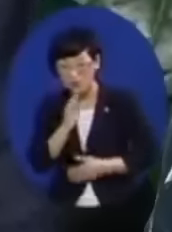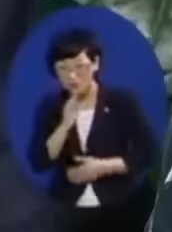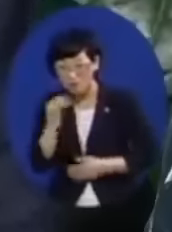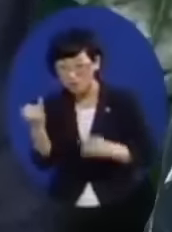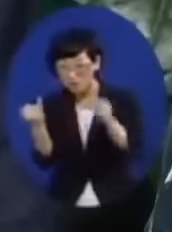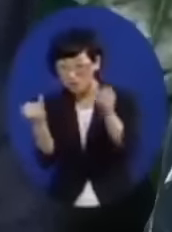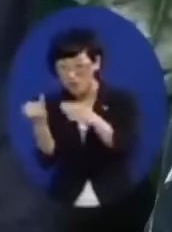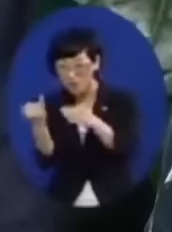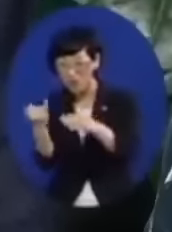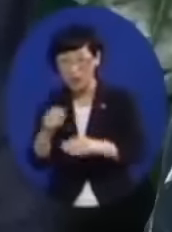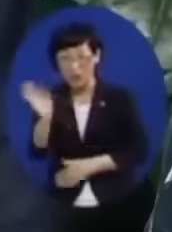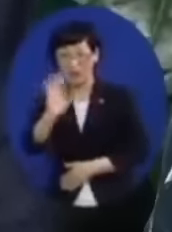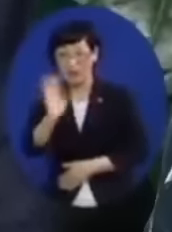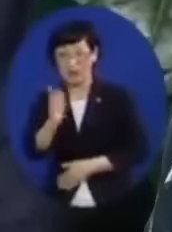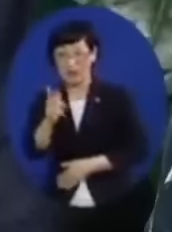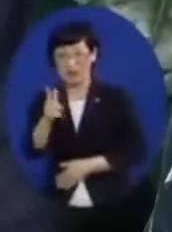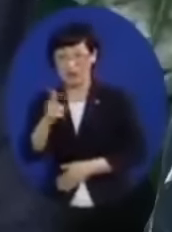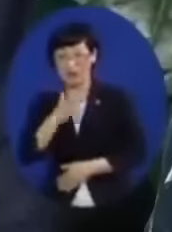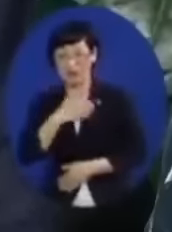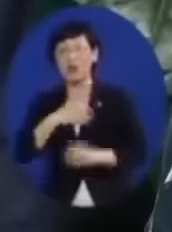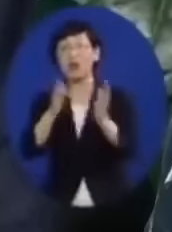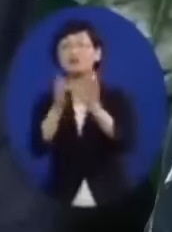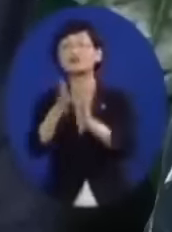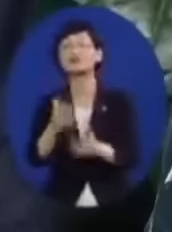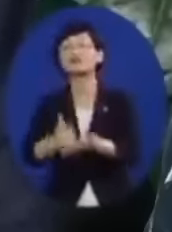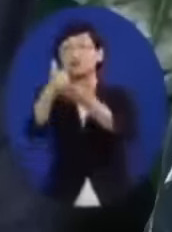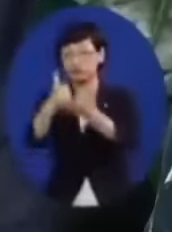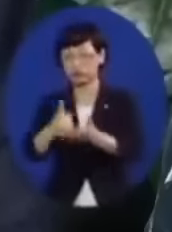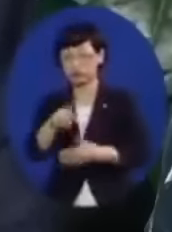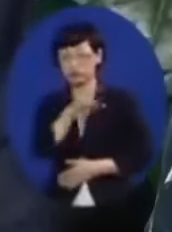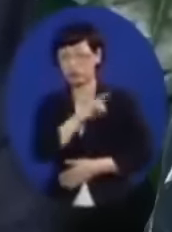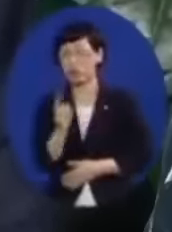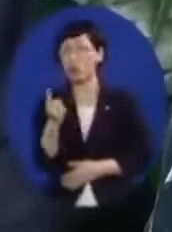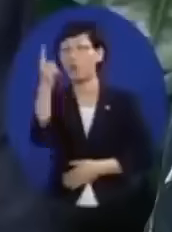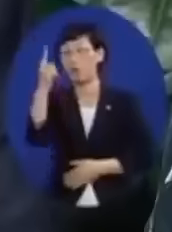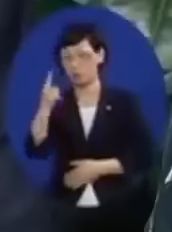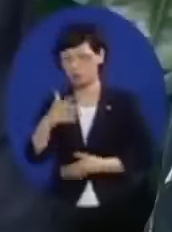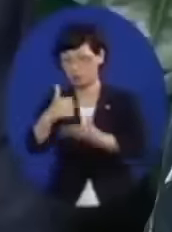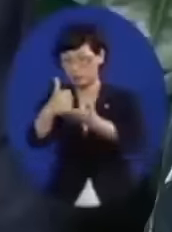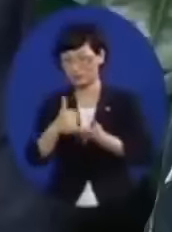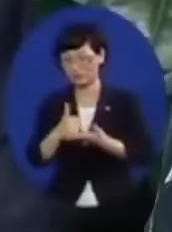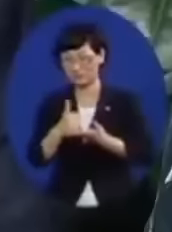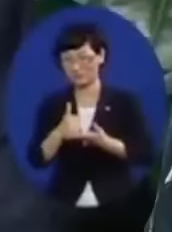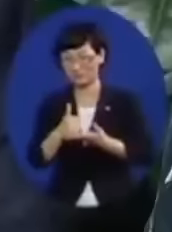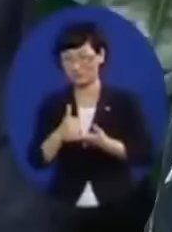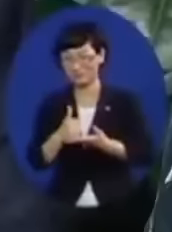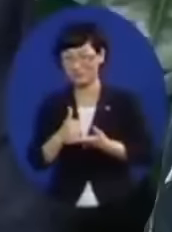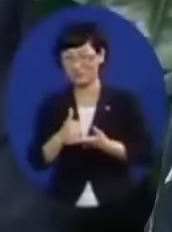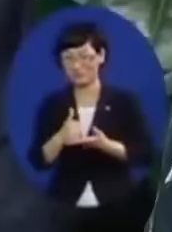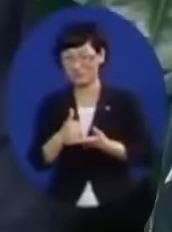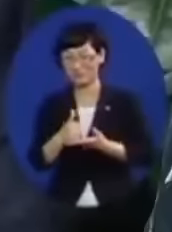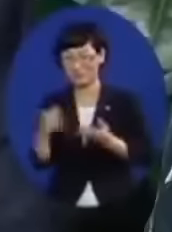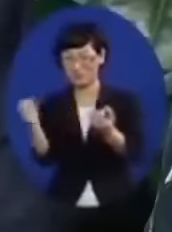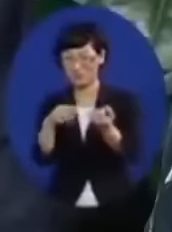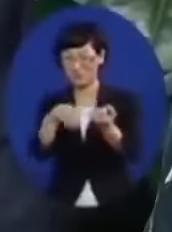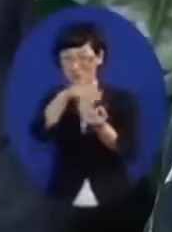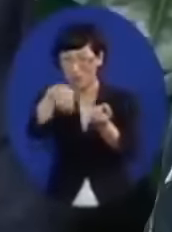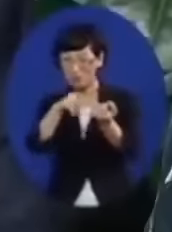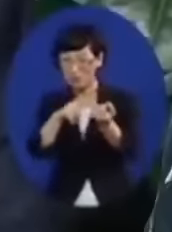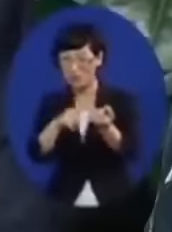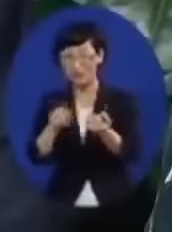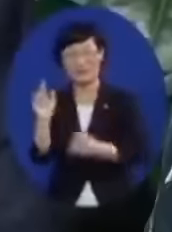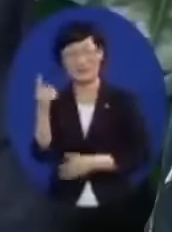아니야 예수님이 제일 높은 손님이지. 그러니까 그 과부가